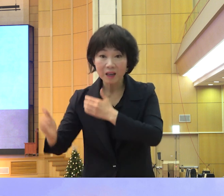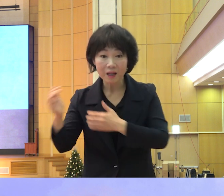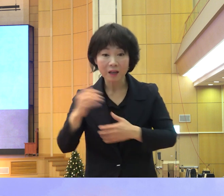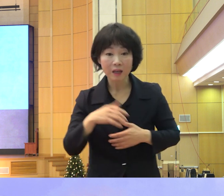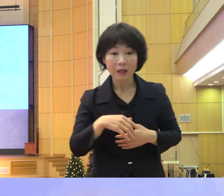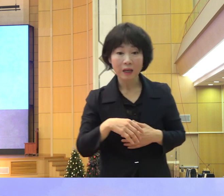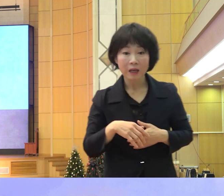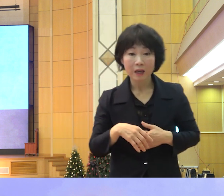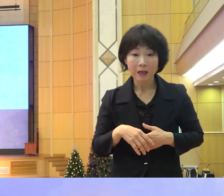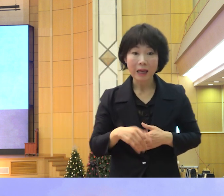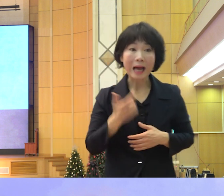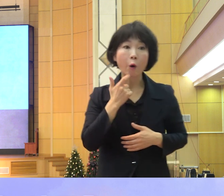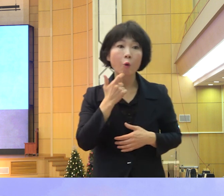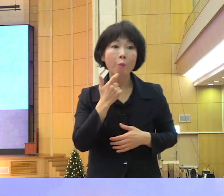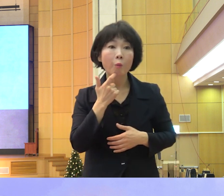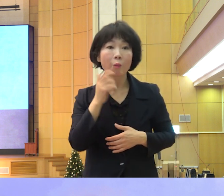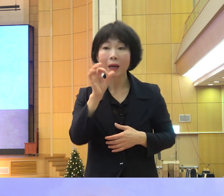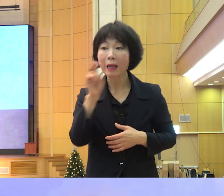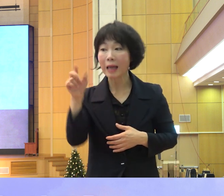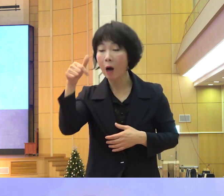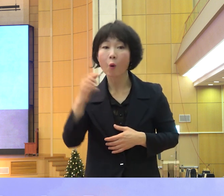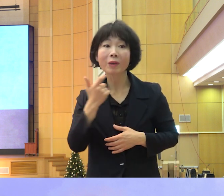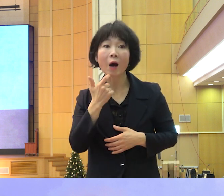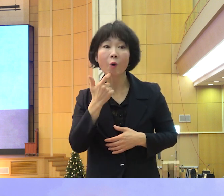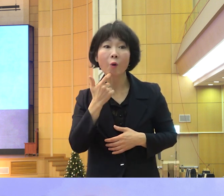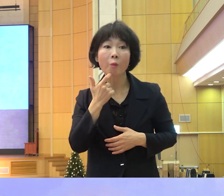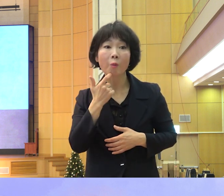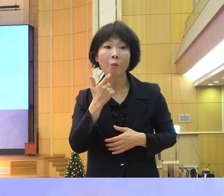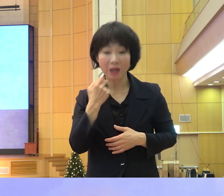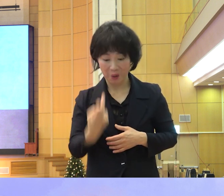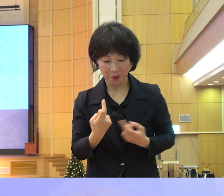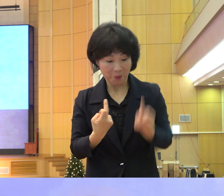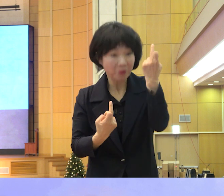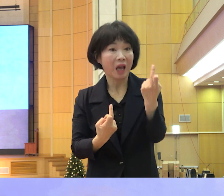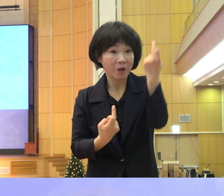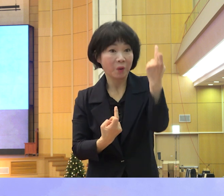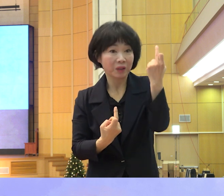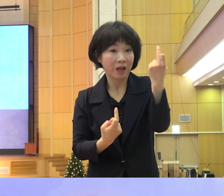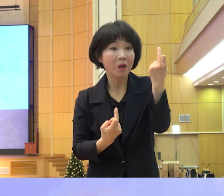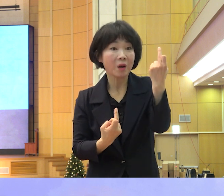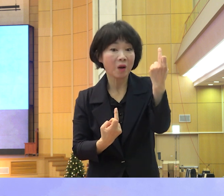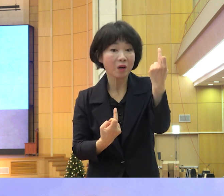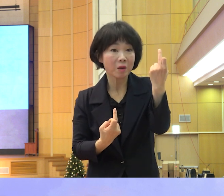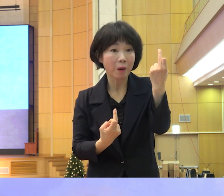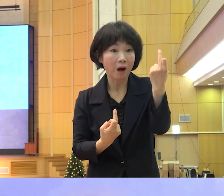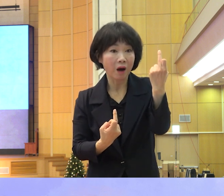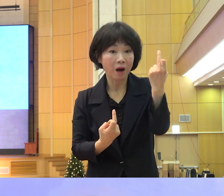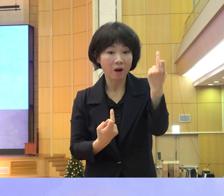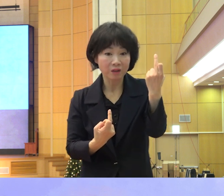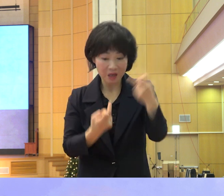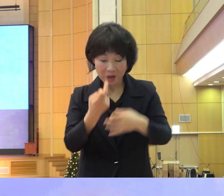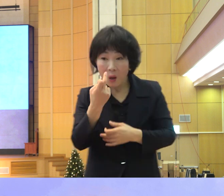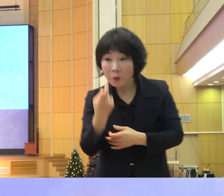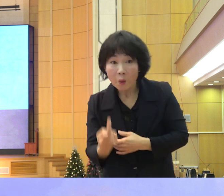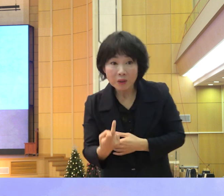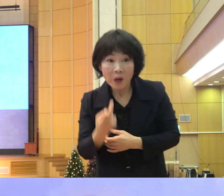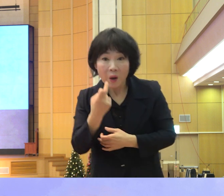먼저 축복기도 받는 거 봐. 그래서 나는 하나님이 성경에 볼 때 육신적으로 보면요, 야곱에게